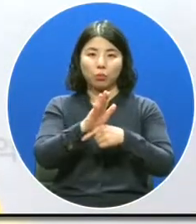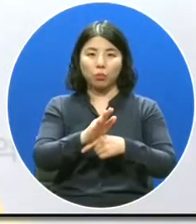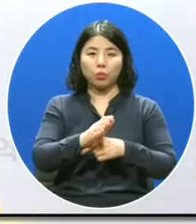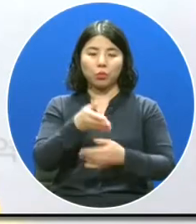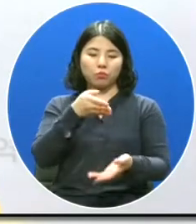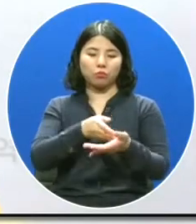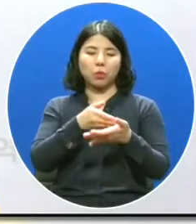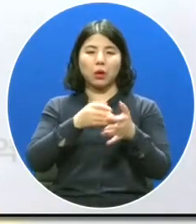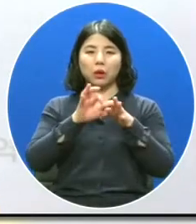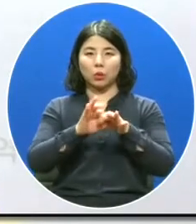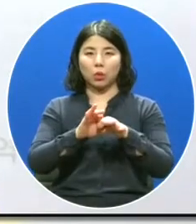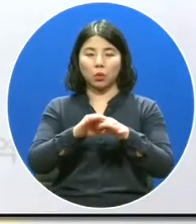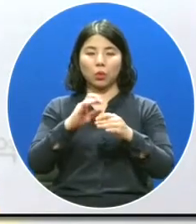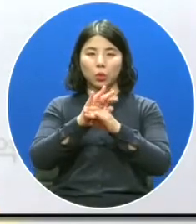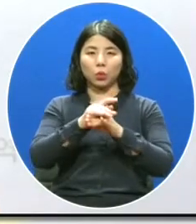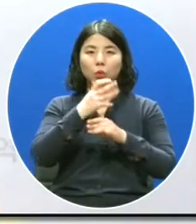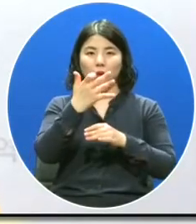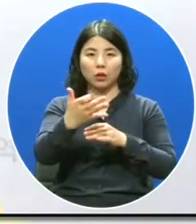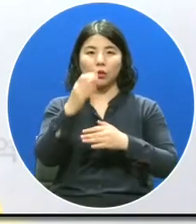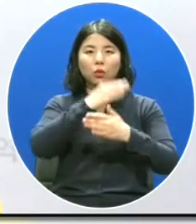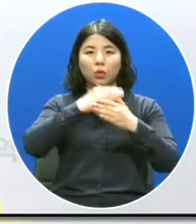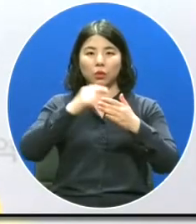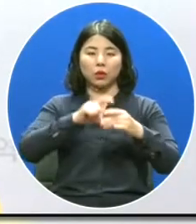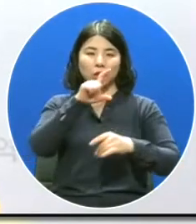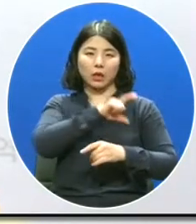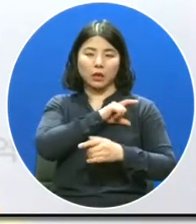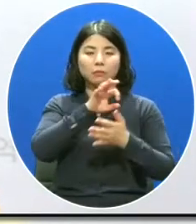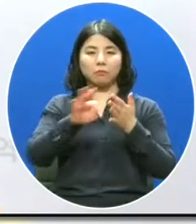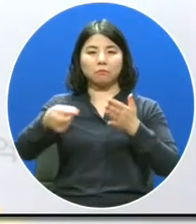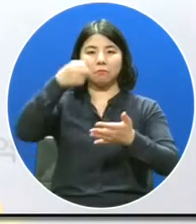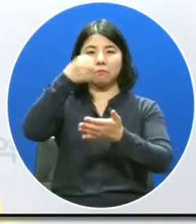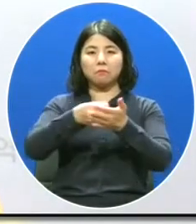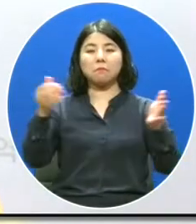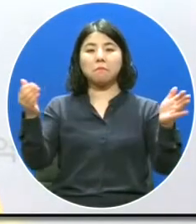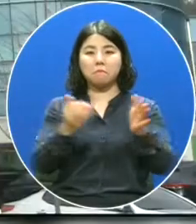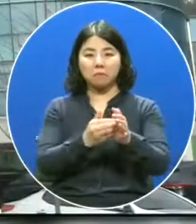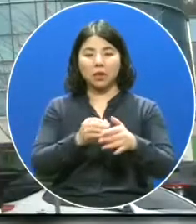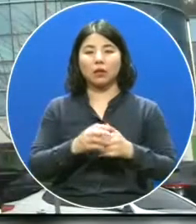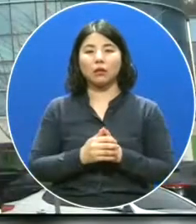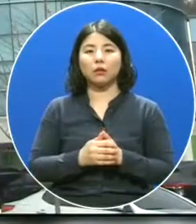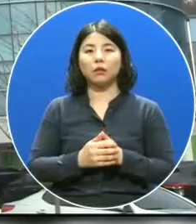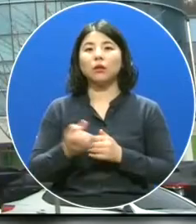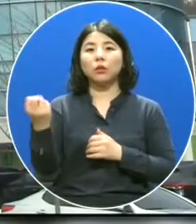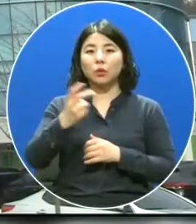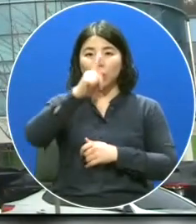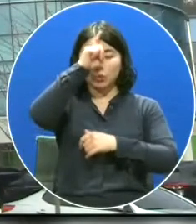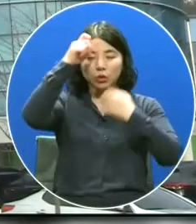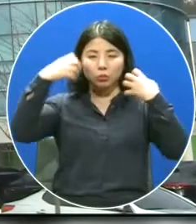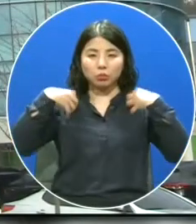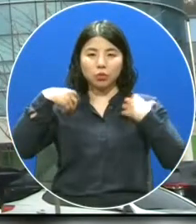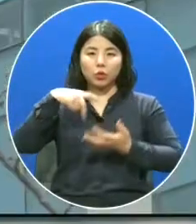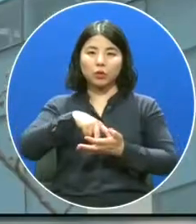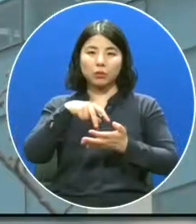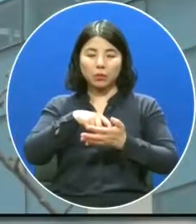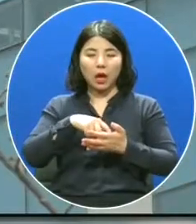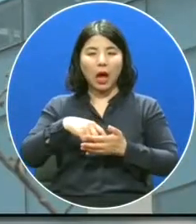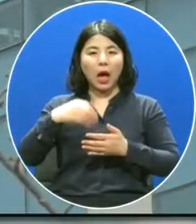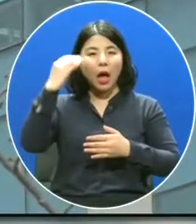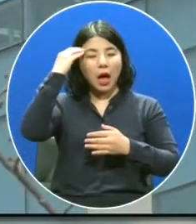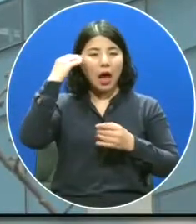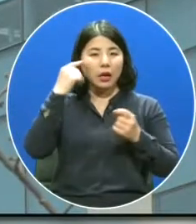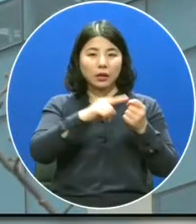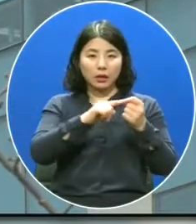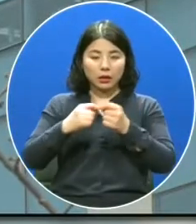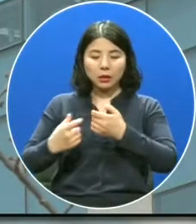한국질병관리본부에서는 정례 브리핑을 통해 코로나19를 공식 명칭으로 사용하기로 결정했고 또 정부 차원에서도 별도의